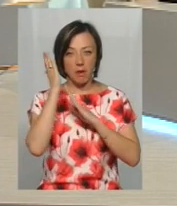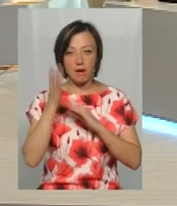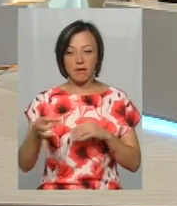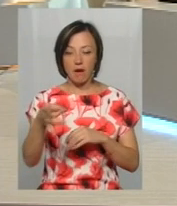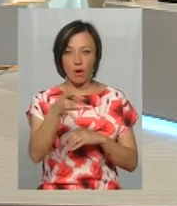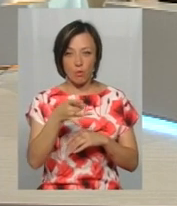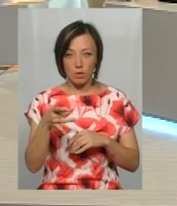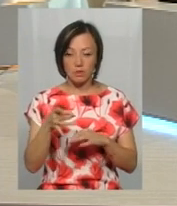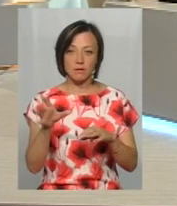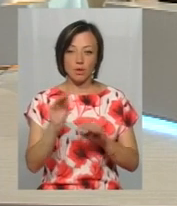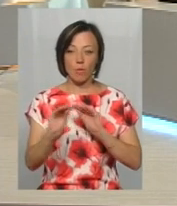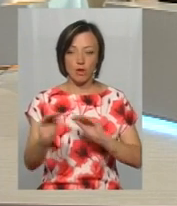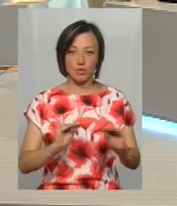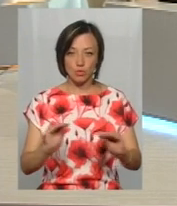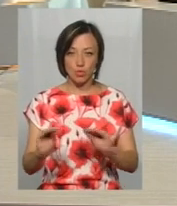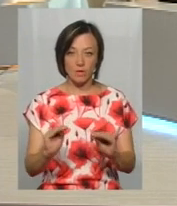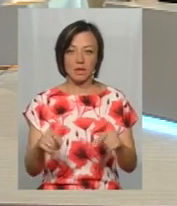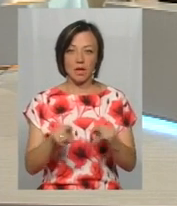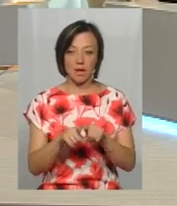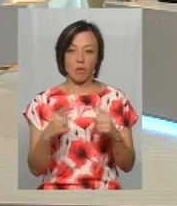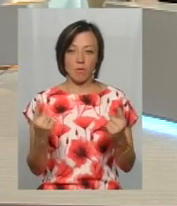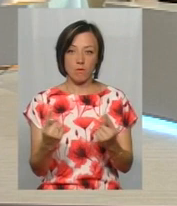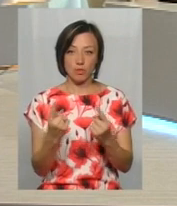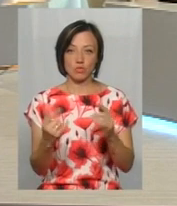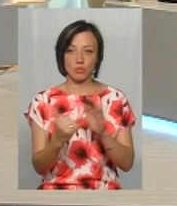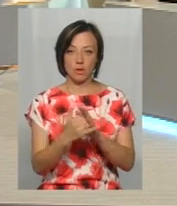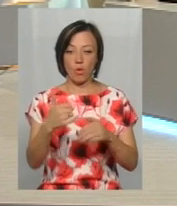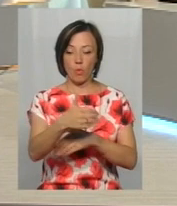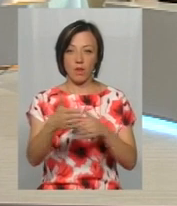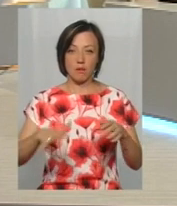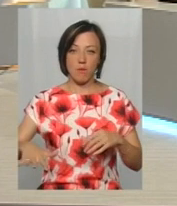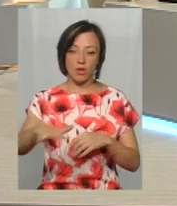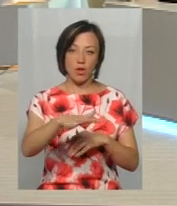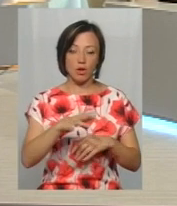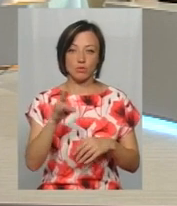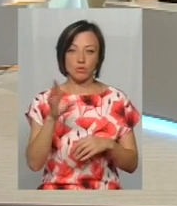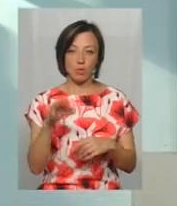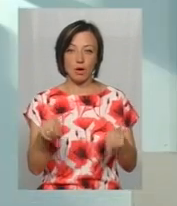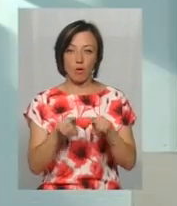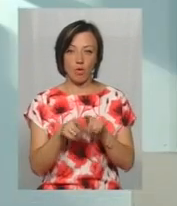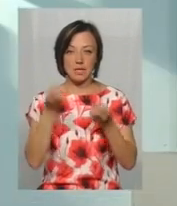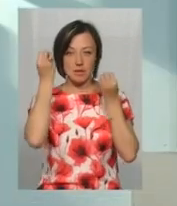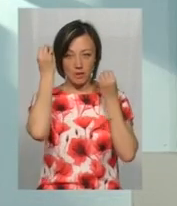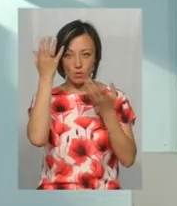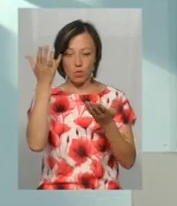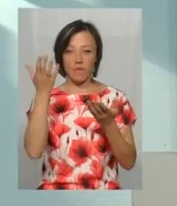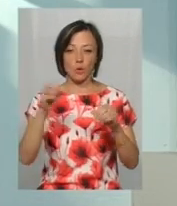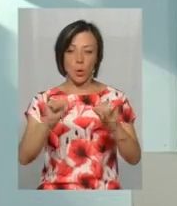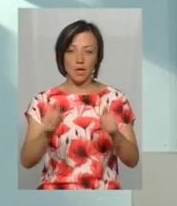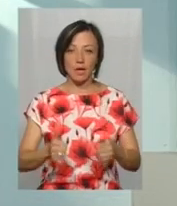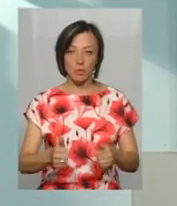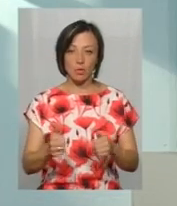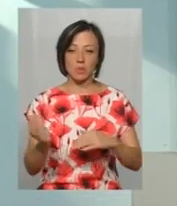в них будуть облаштовані такі стаціонарні контейнерні майданчики, але вже такого цивілізованого типу,